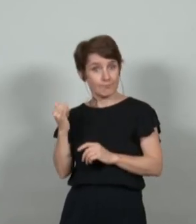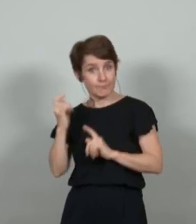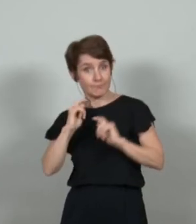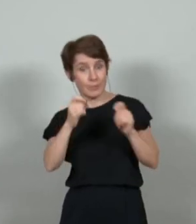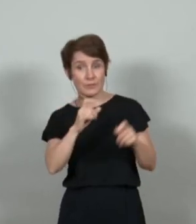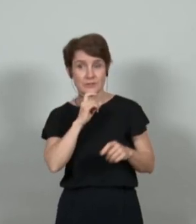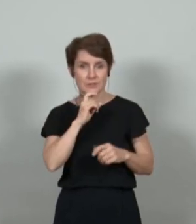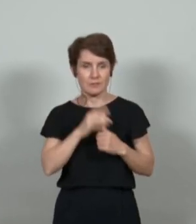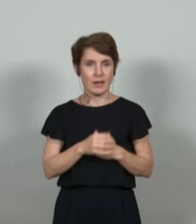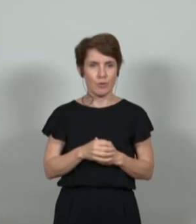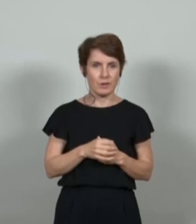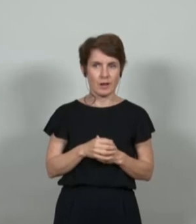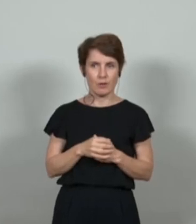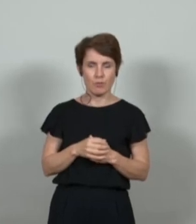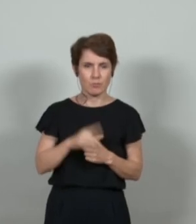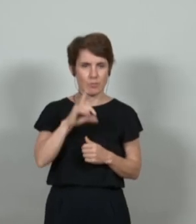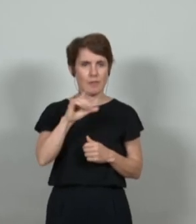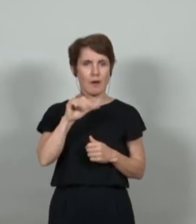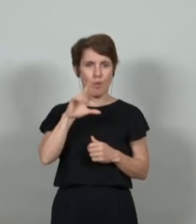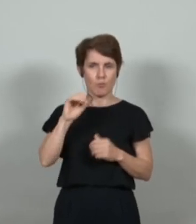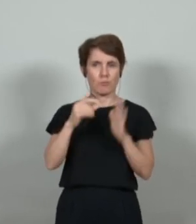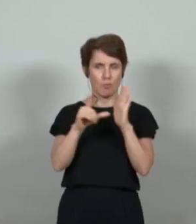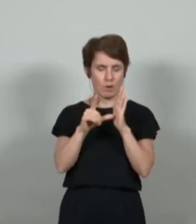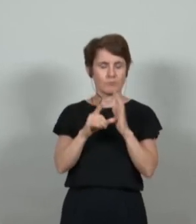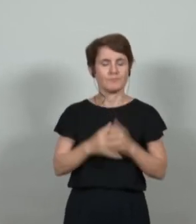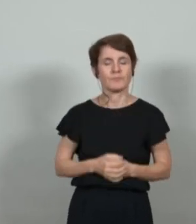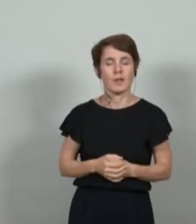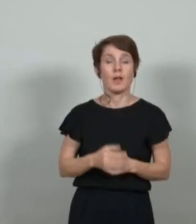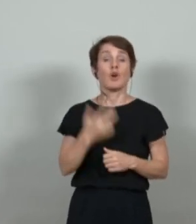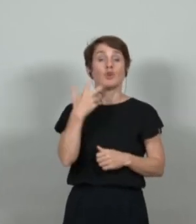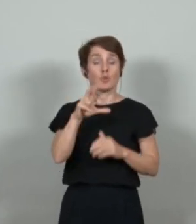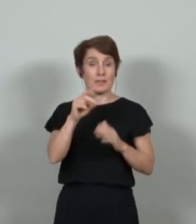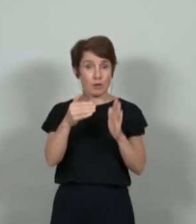4,1 million donc de Français sont mal logés 330